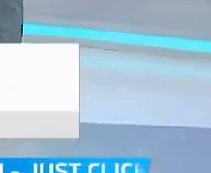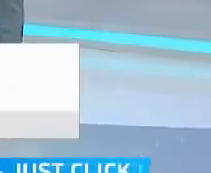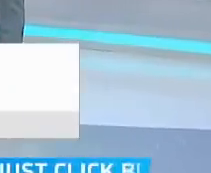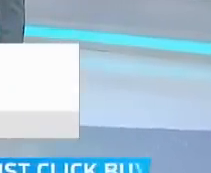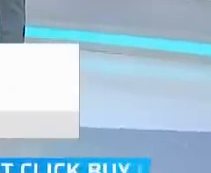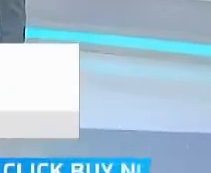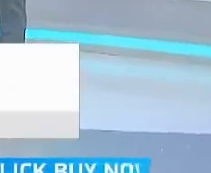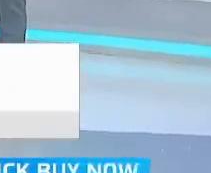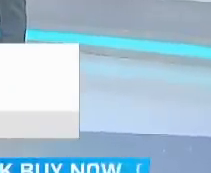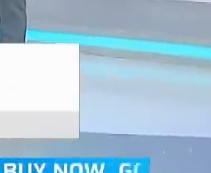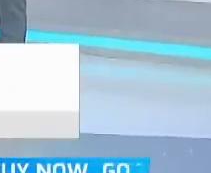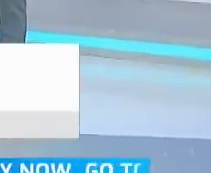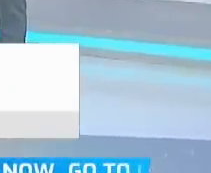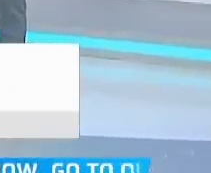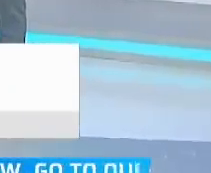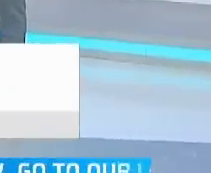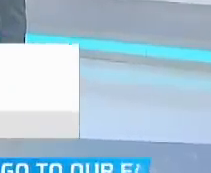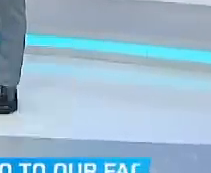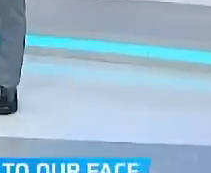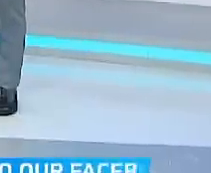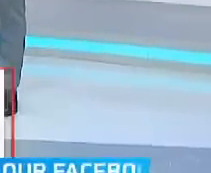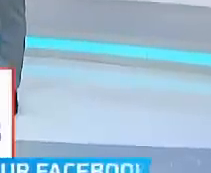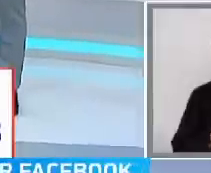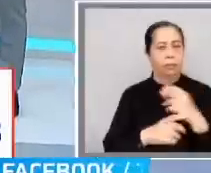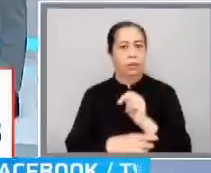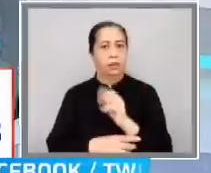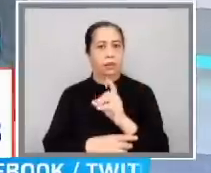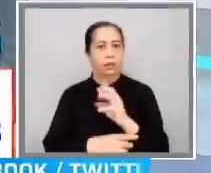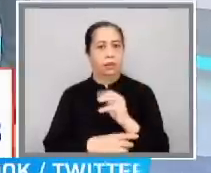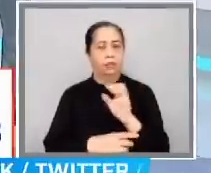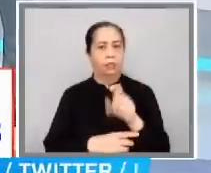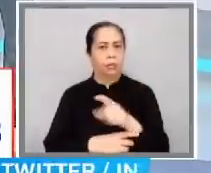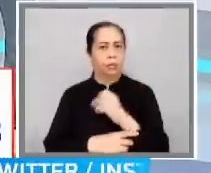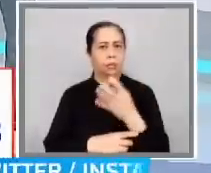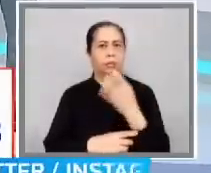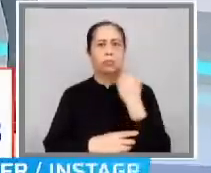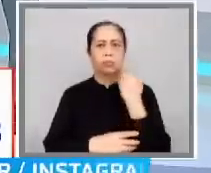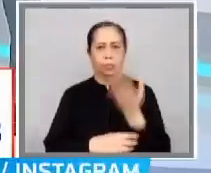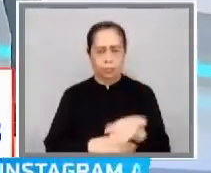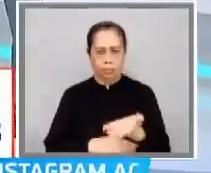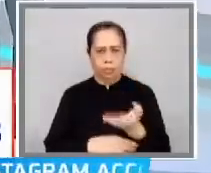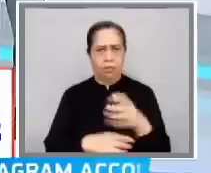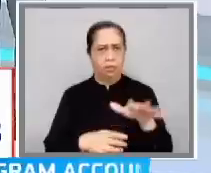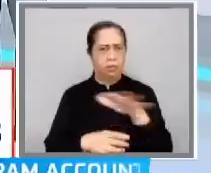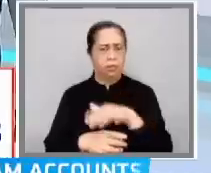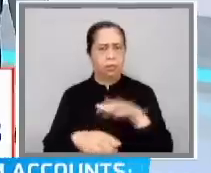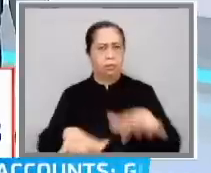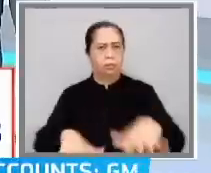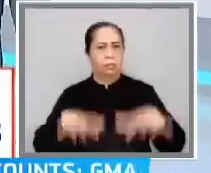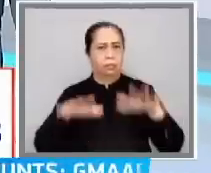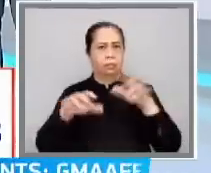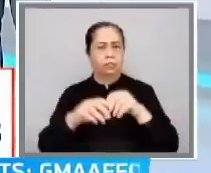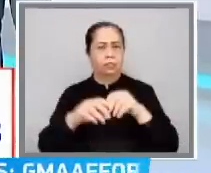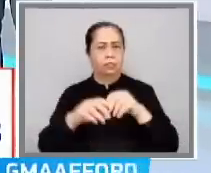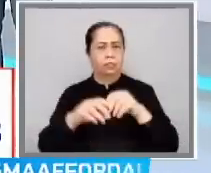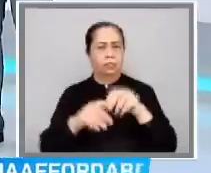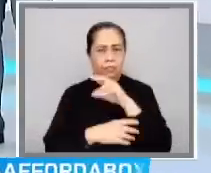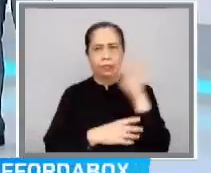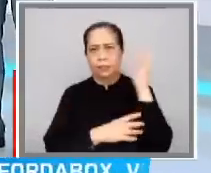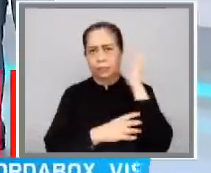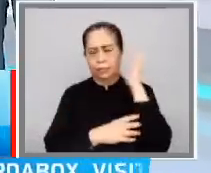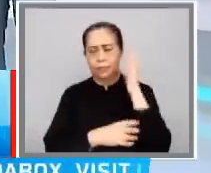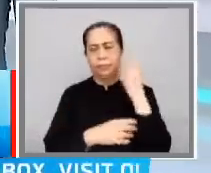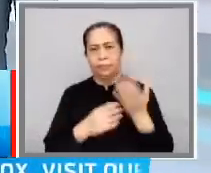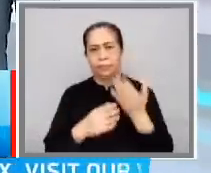13 po ang pinakahuling bilang ng NDRRMC nang nasawi sa mga pagbaha sa ilang bahagi ng Visayas at Mindanao.